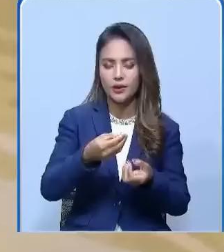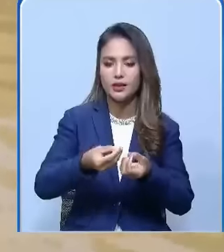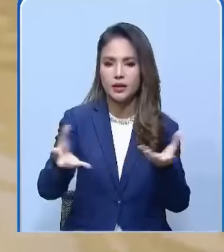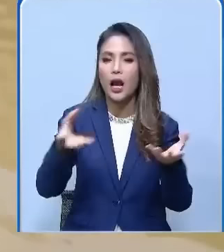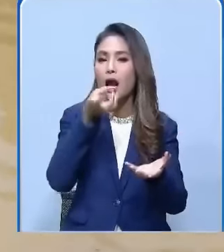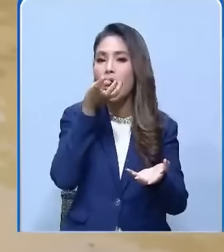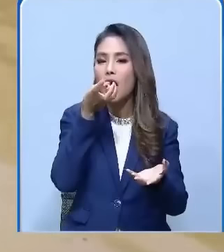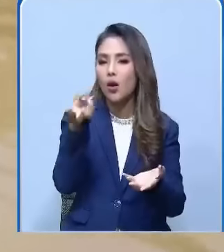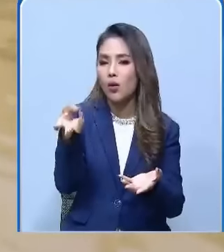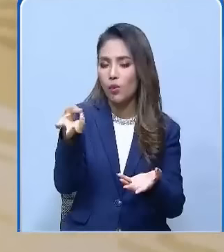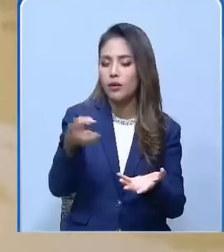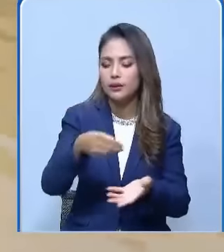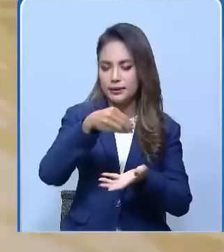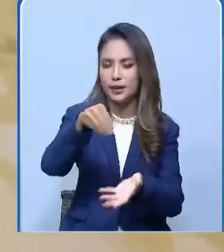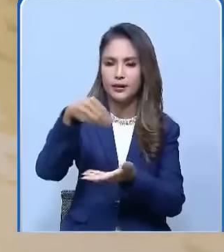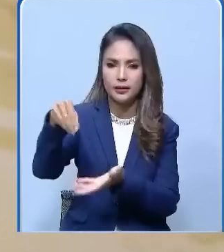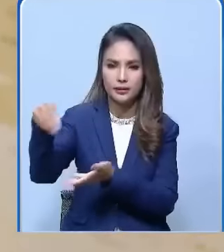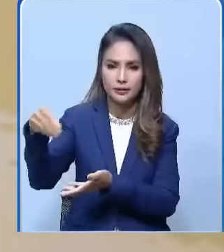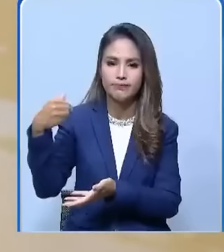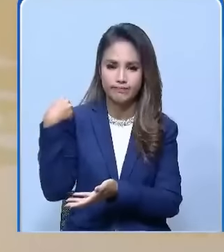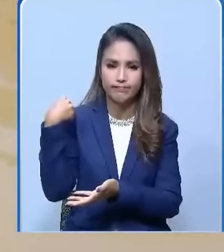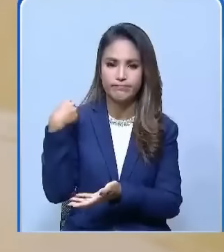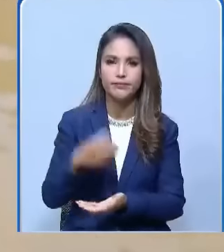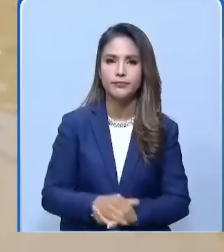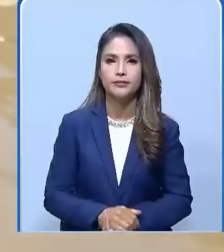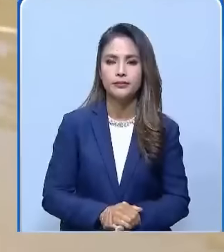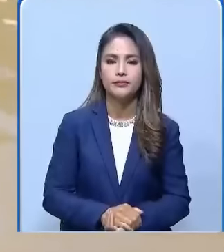อ๋อคือเทศบาลเอายามือละรอบหนึ่ง รอบหนึ่งละเจ้า